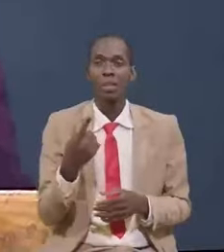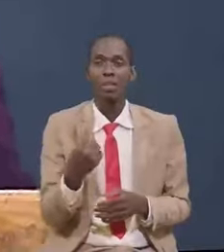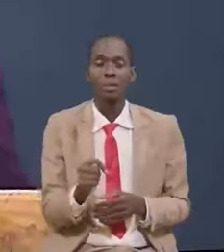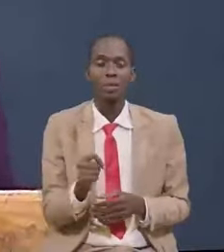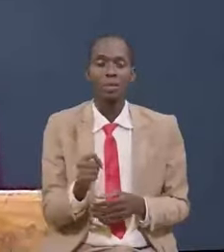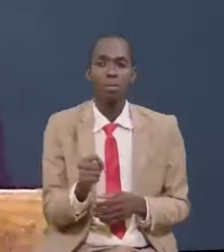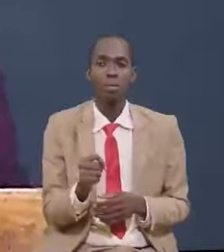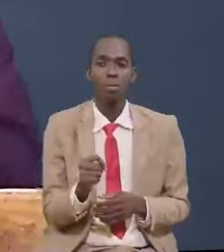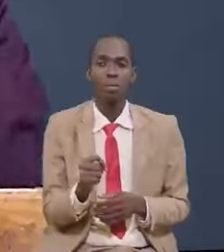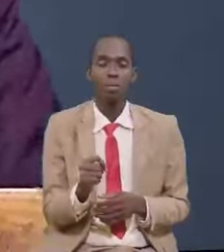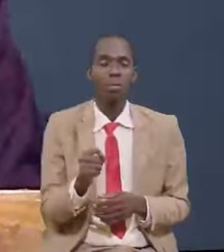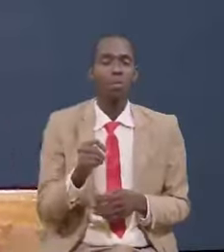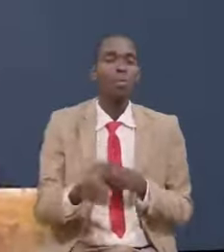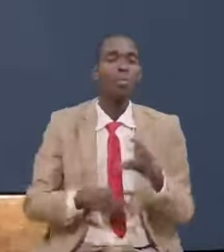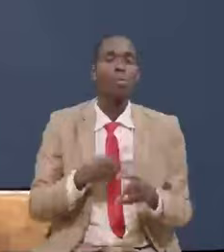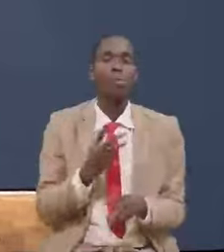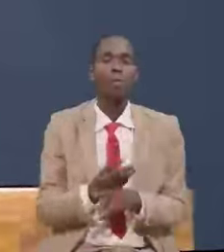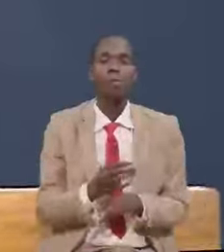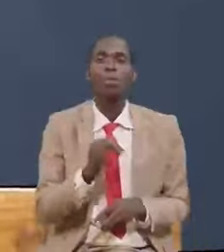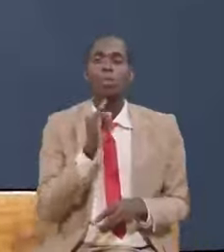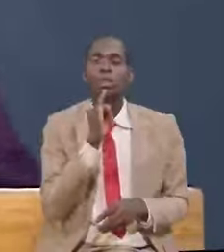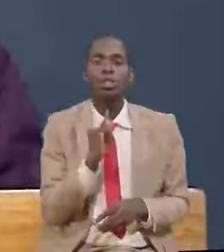Le monde est perdu.